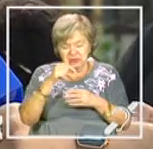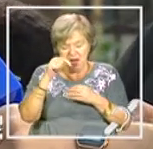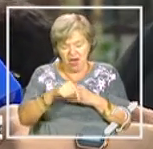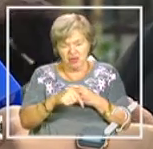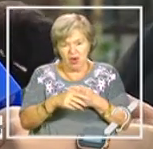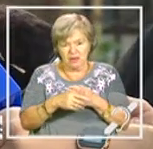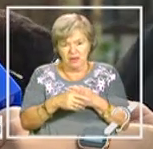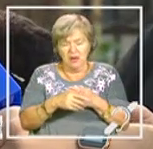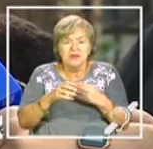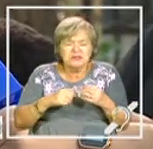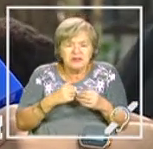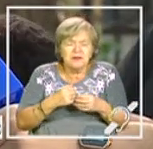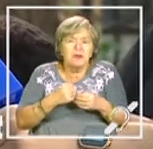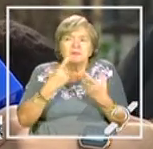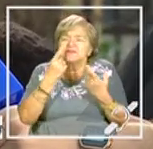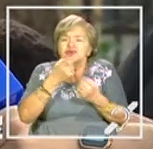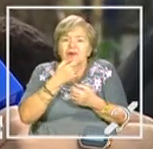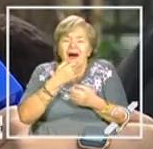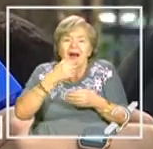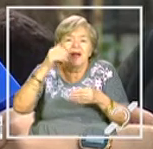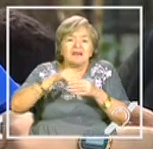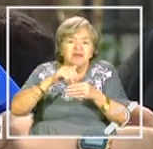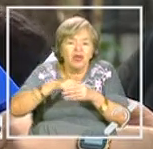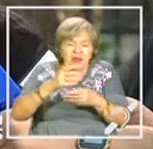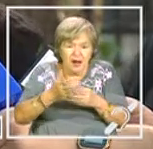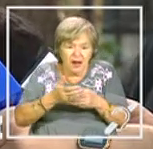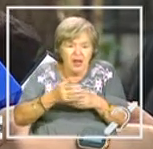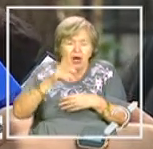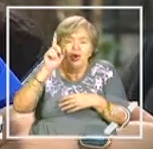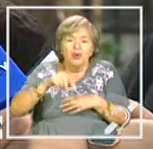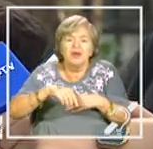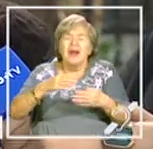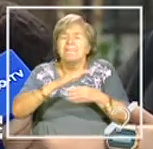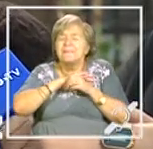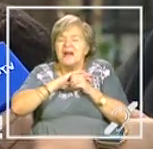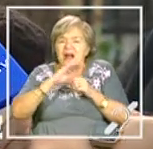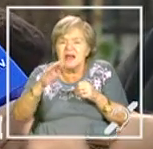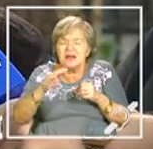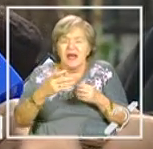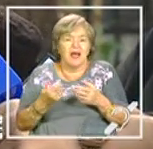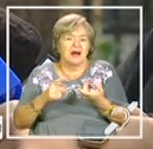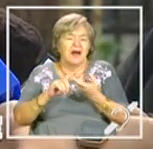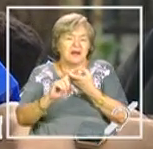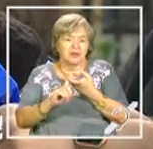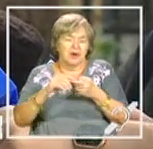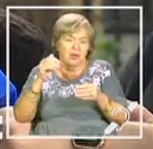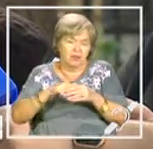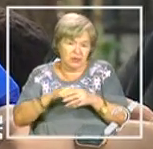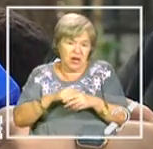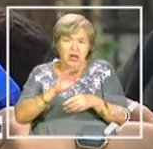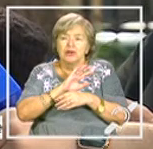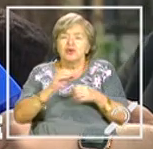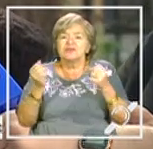Suntem în an electoral, în lunile cele mai încărcate electoral. Fiecare încearcă